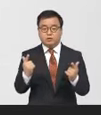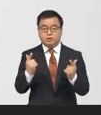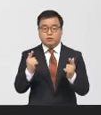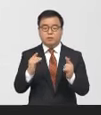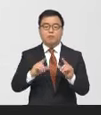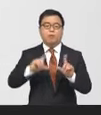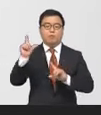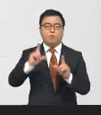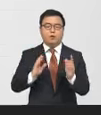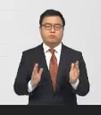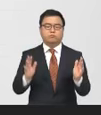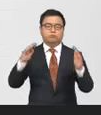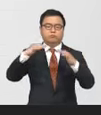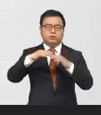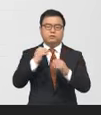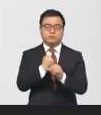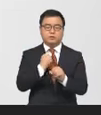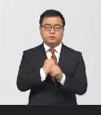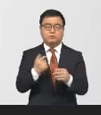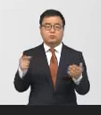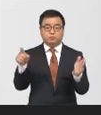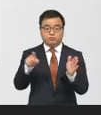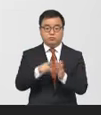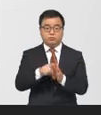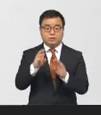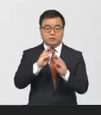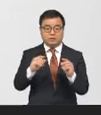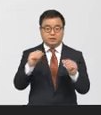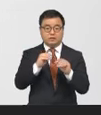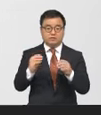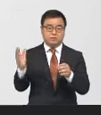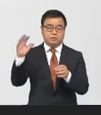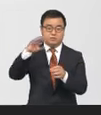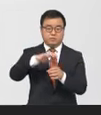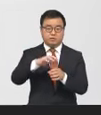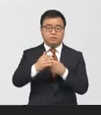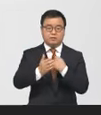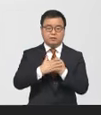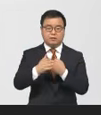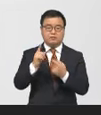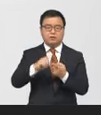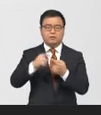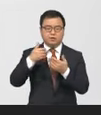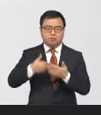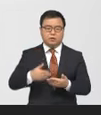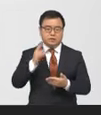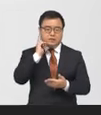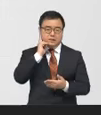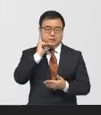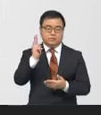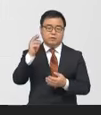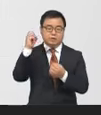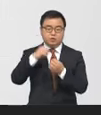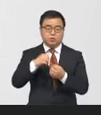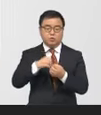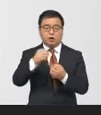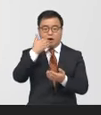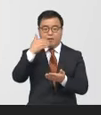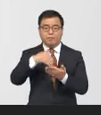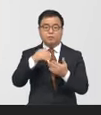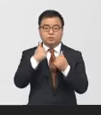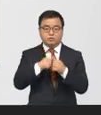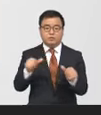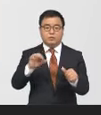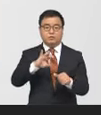맞춘다고 무리하게 쌓은 봉토 때문에 고분의 무게가 더해져 전통 벽돌인 전돌이 파손되고 이끼와